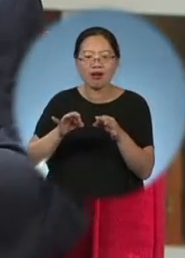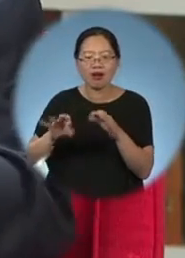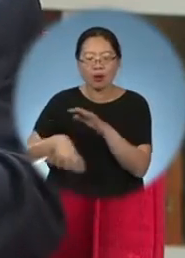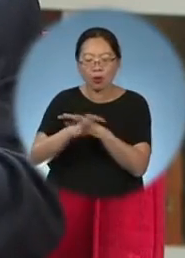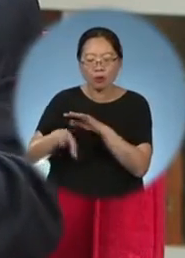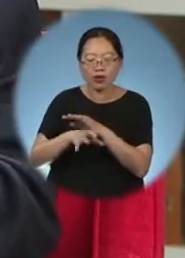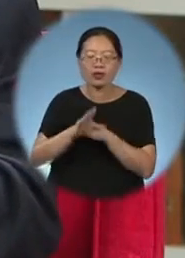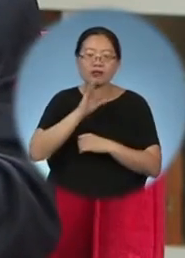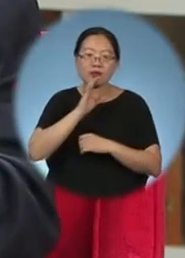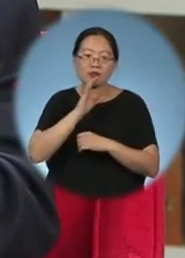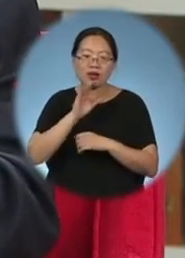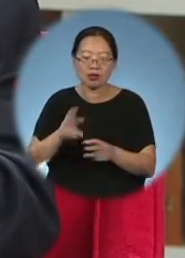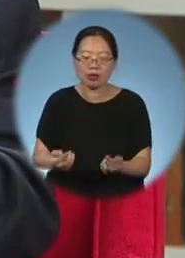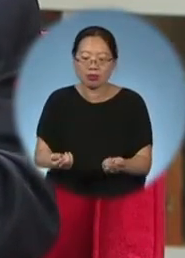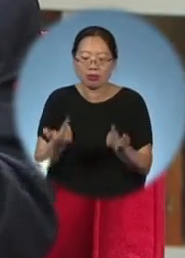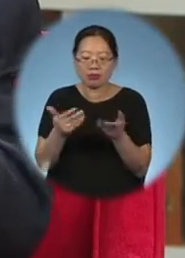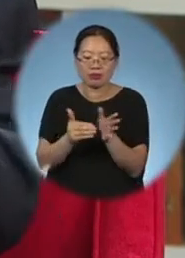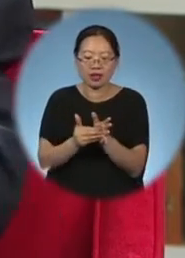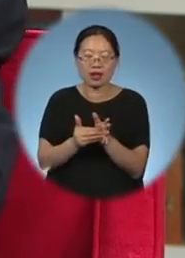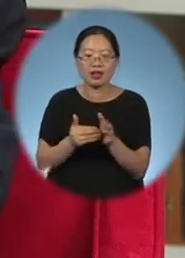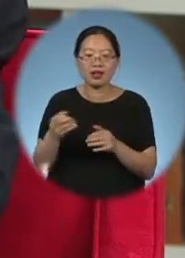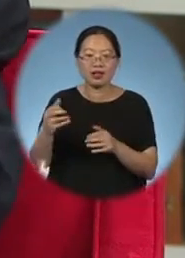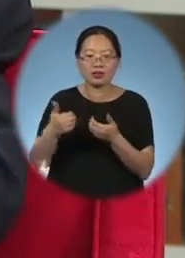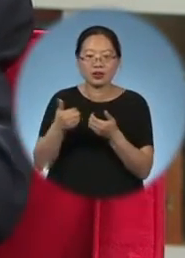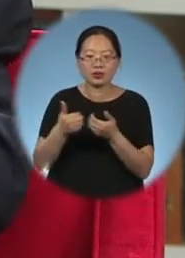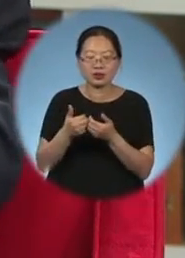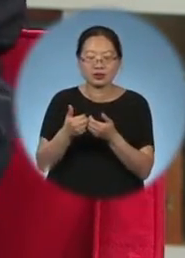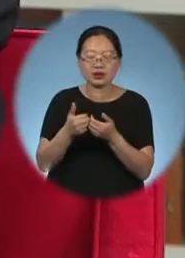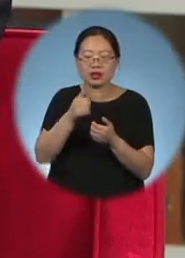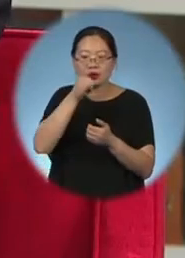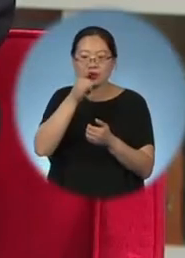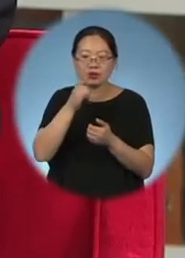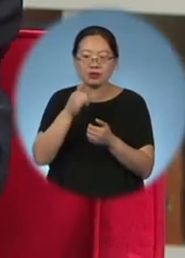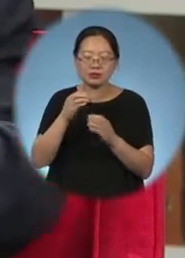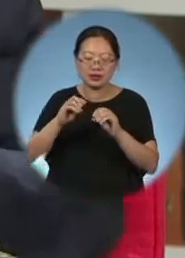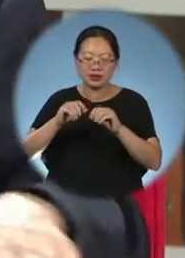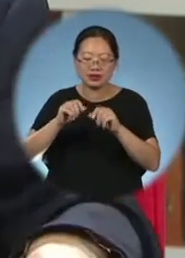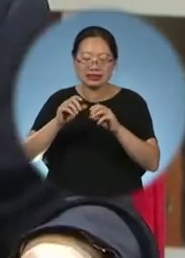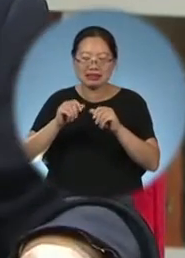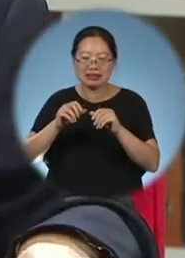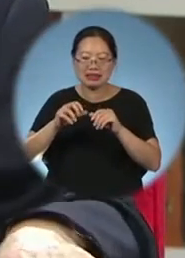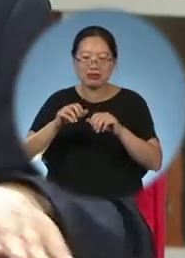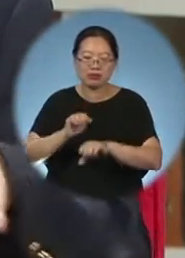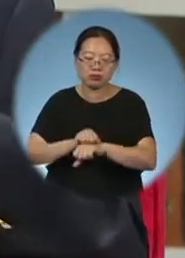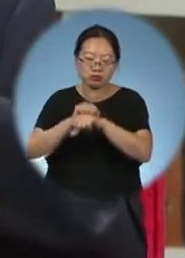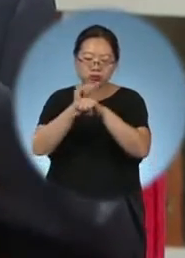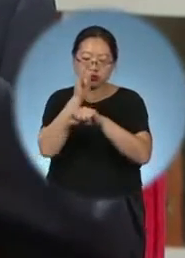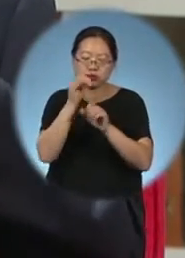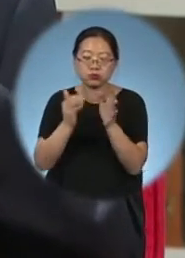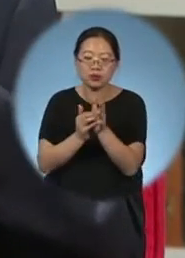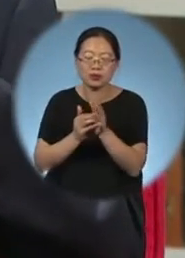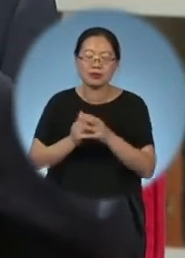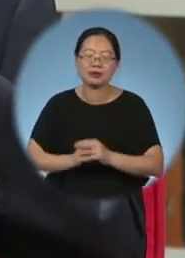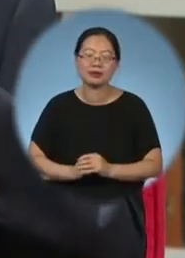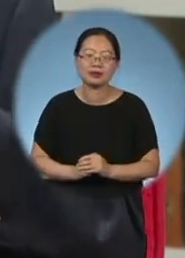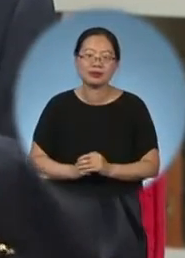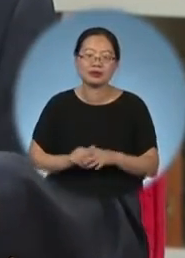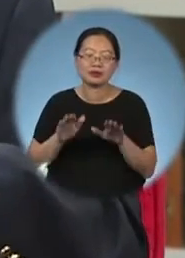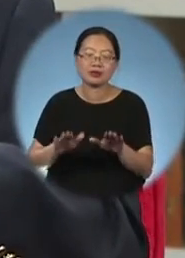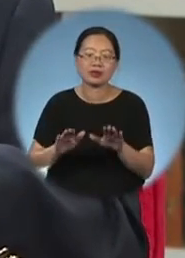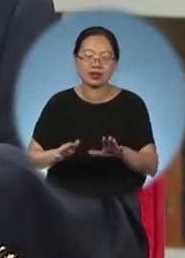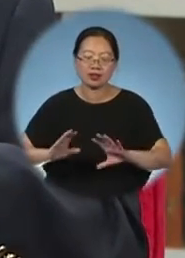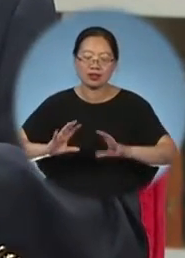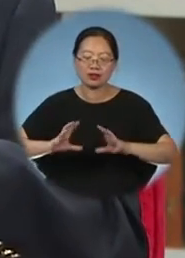가지가 정말 맨손이었습니다. 그리고 이제 전쟁을 하고 말이에요. 잿더미가 되고 이런 나라예요. 그래서 이